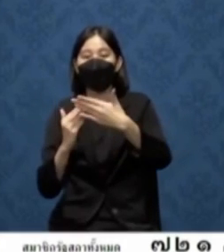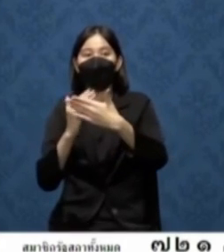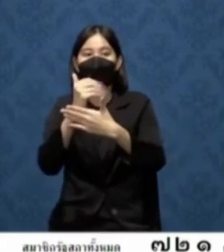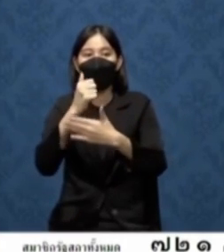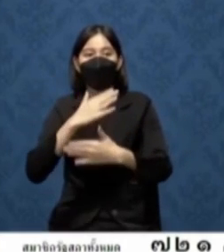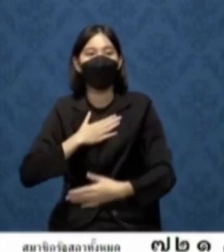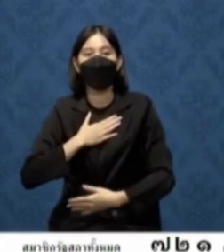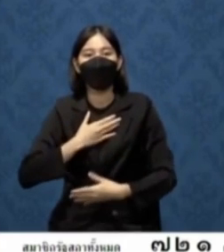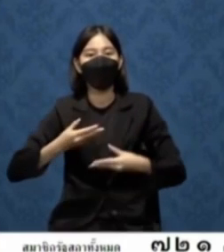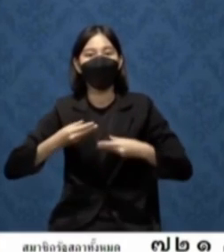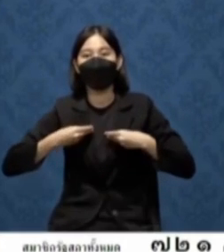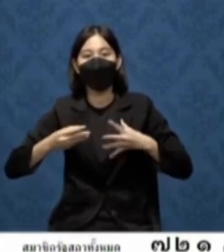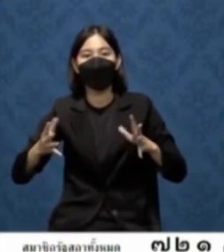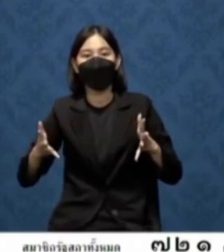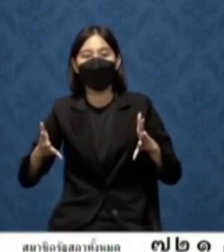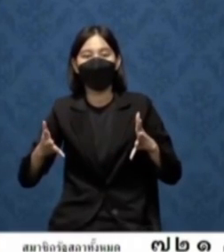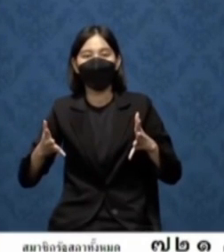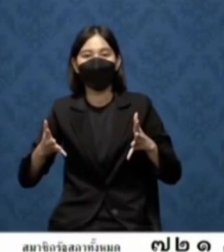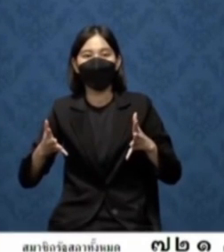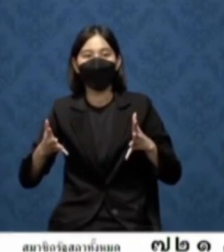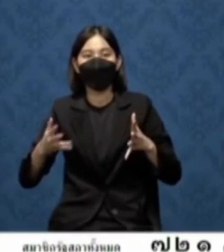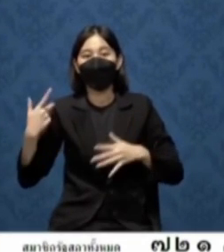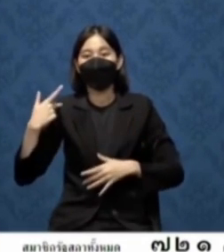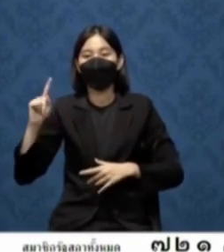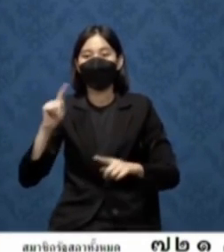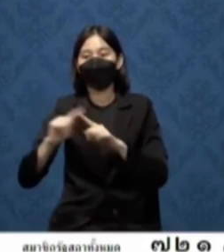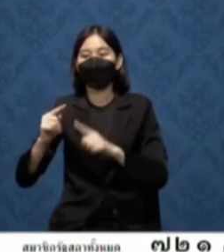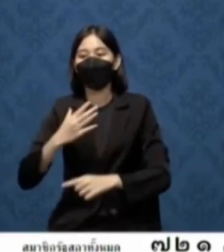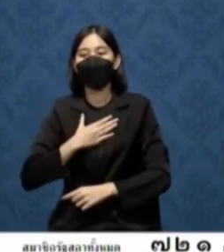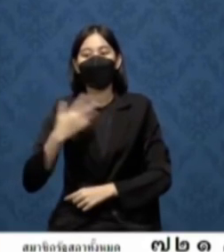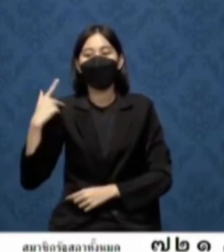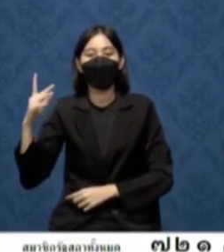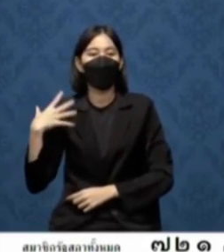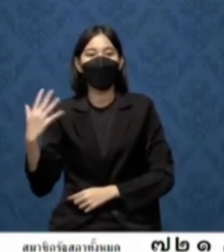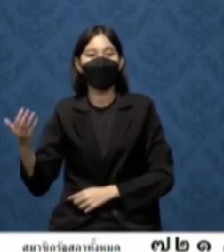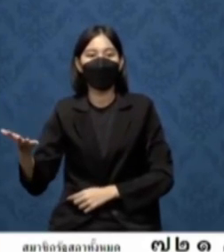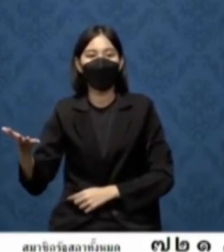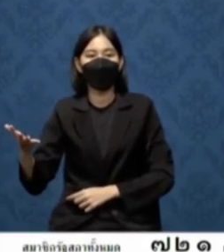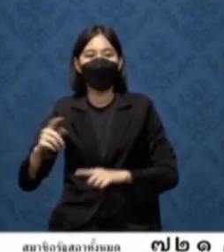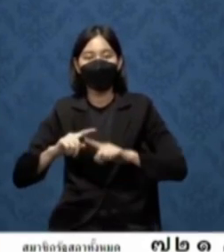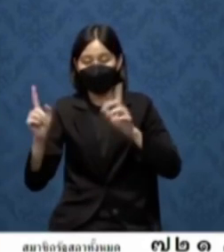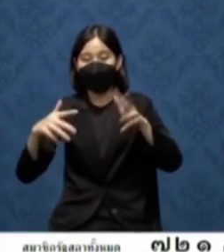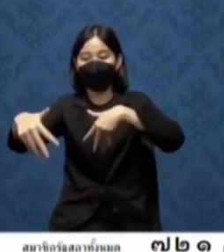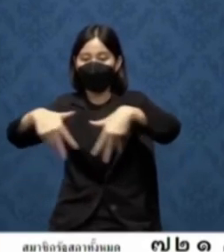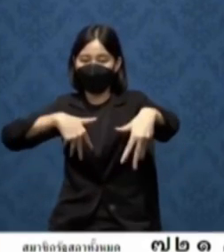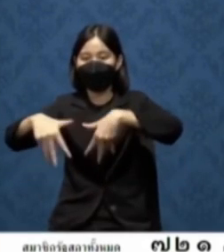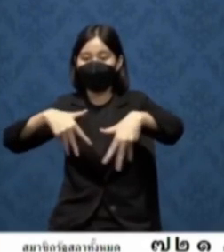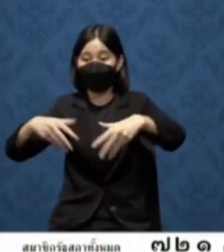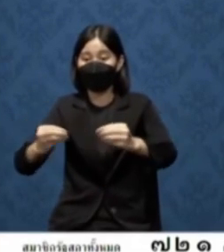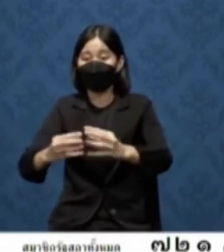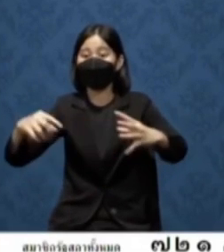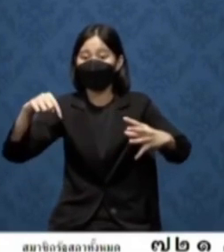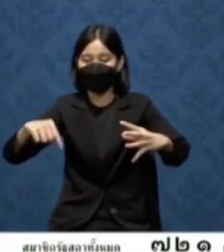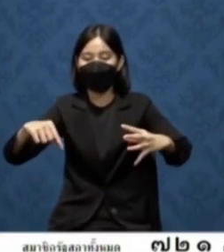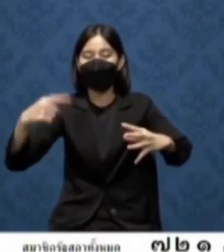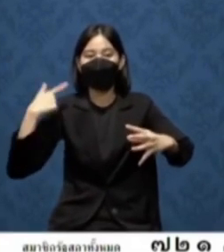ไม่ได้อะไรเลยนะครับผมไม่ได้อะไรจากประโยชน์ผมไม่ได้ประโยชน์อะไรจากร่างนี้เลยแต่ประชาชนส่วนใหญ่ของประเทศจะได้ประโย